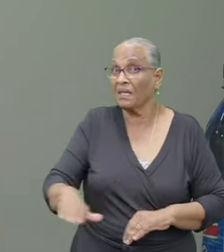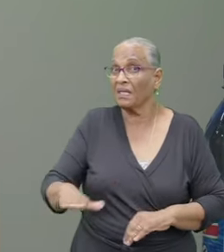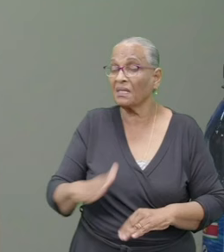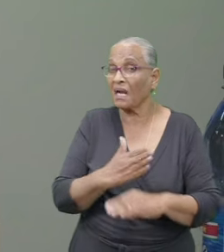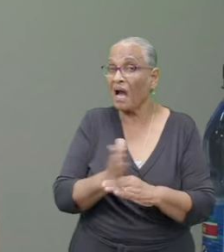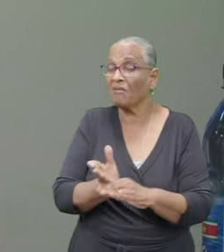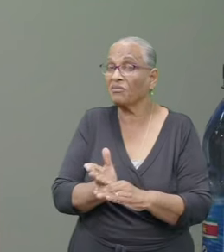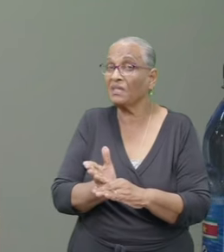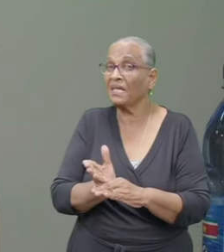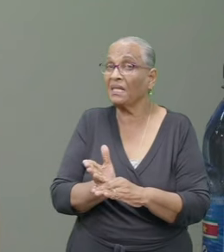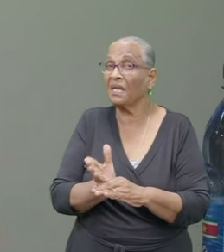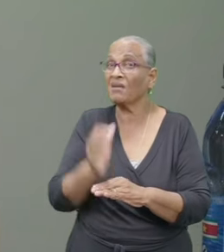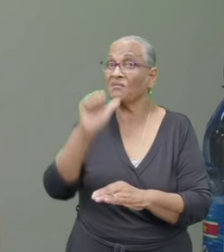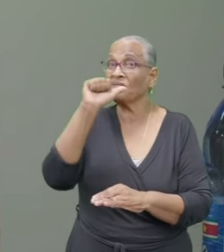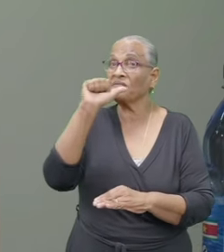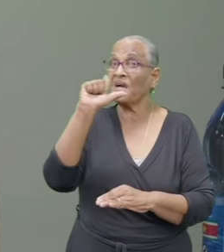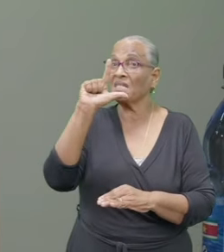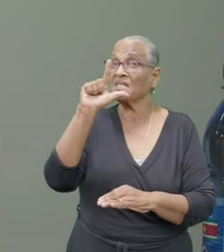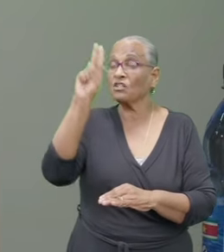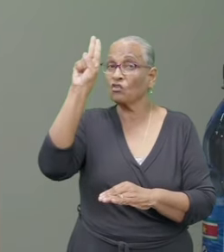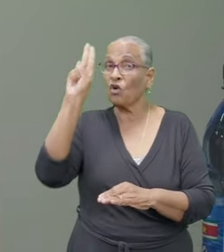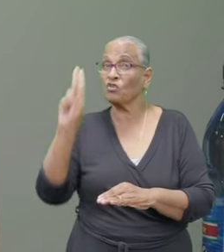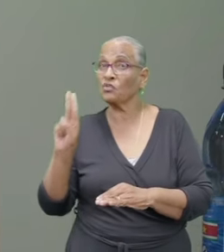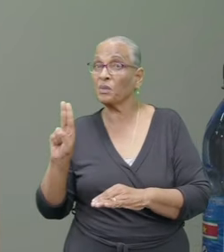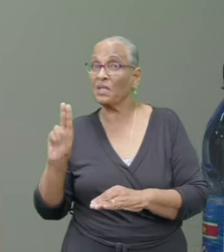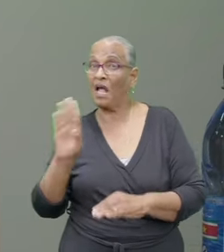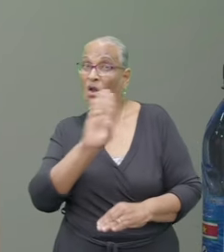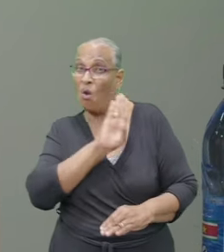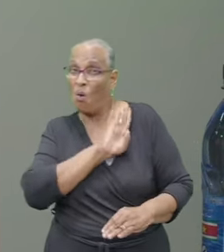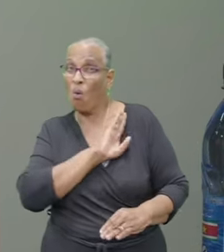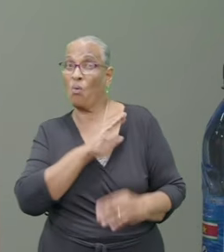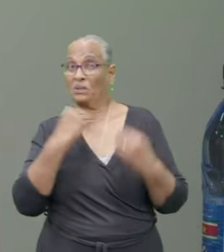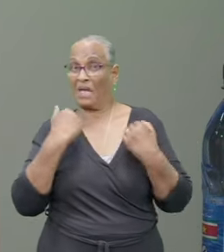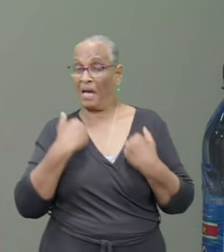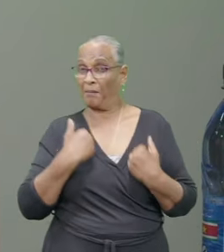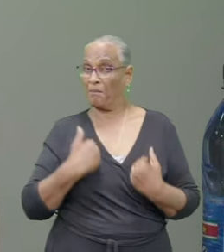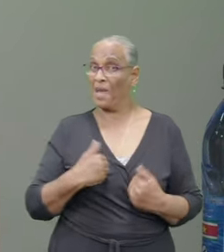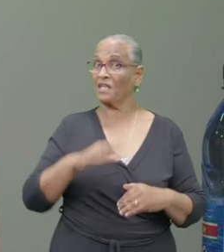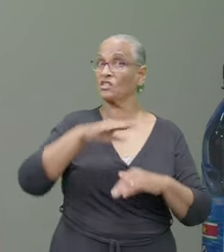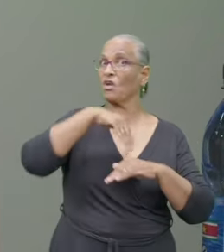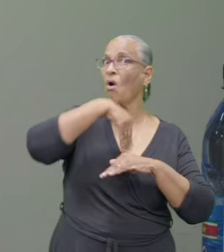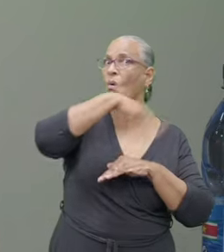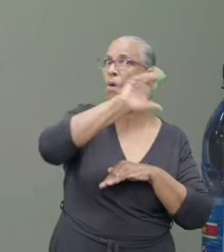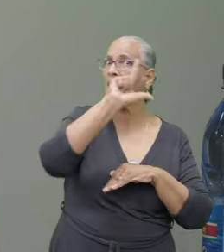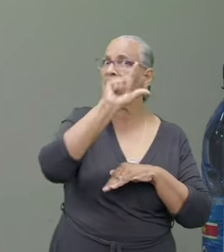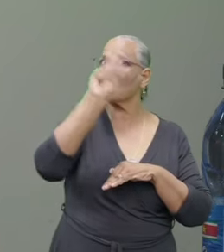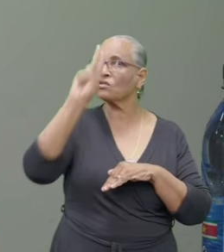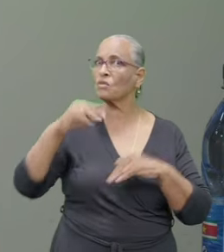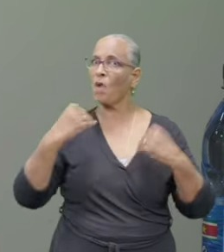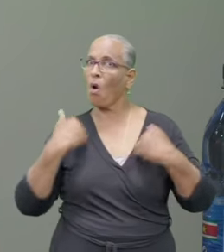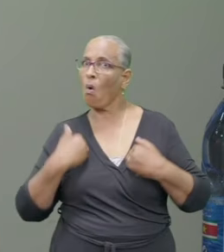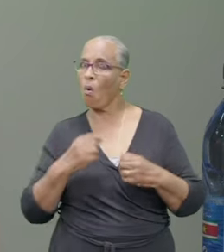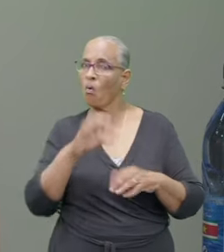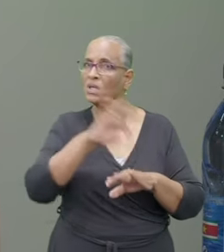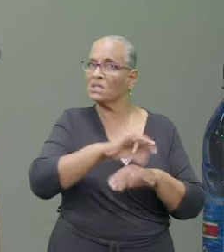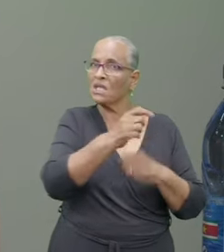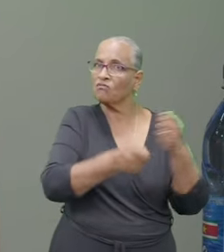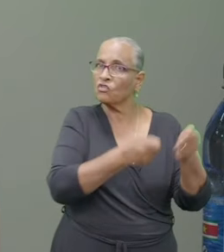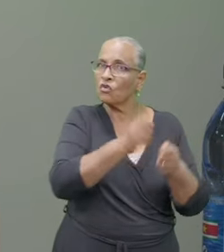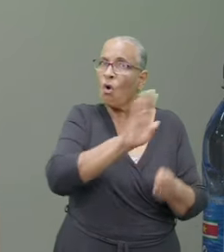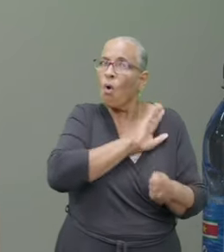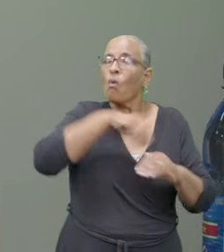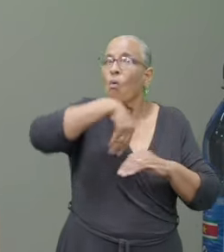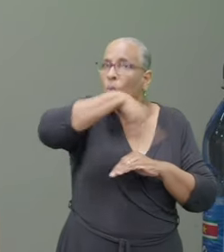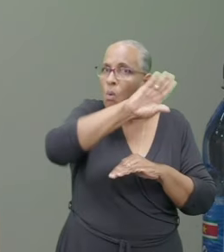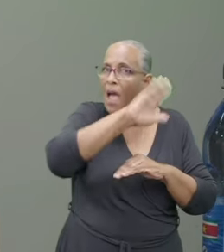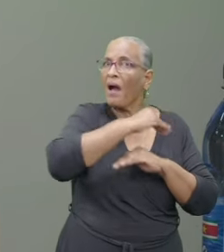van het Slaans Hospitaal zijn er ook al enkele vertrokken. Dus zij hebben op een gegeven moment ook beschikking over 4, 5, als ik me niet vergis. Houdt u